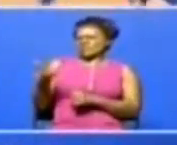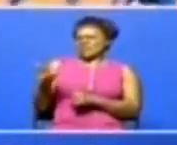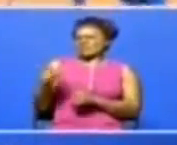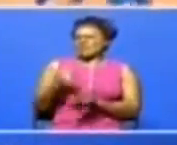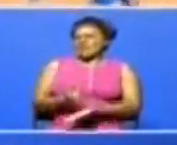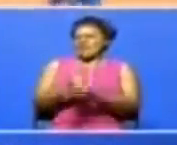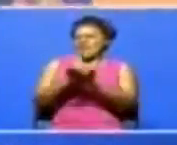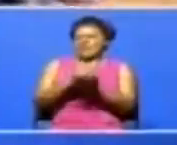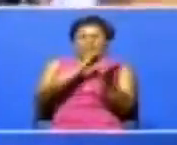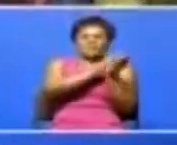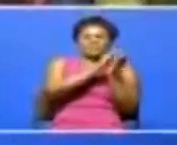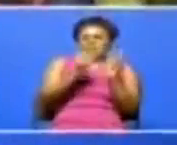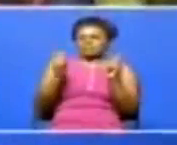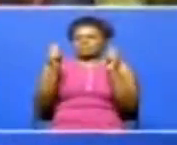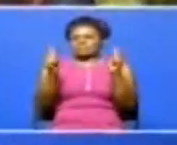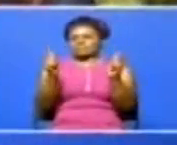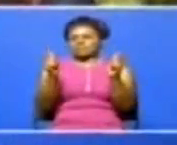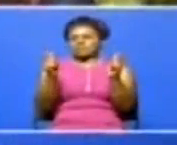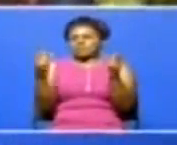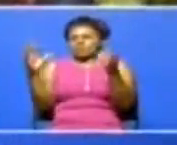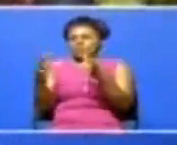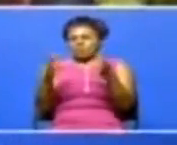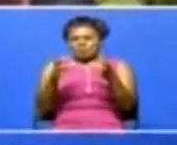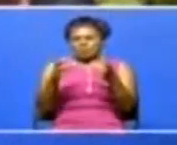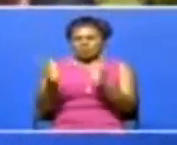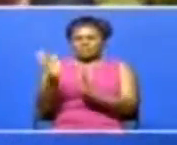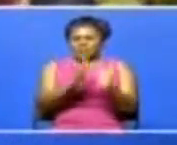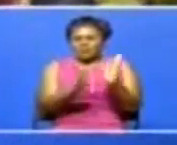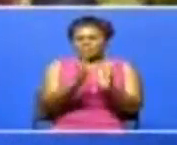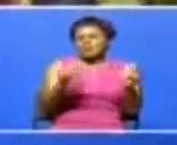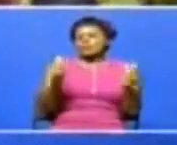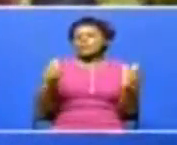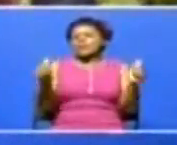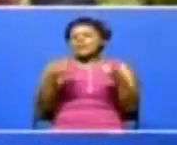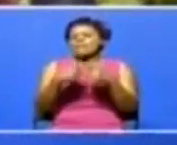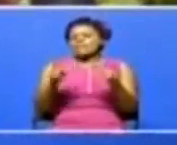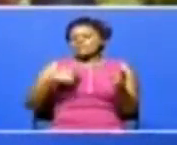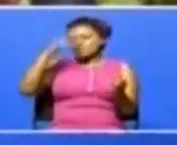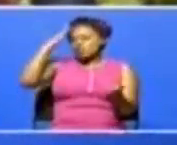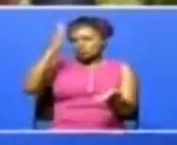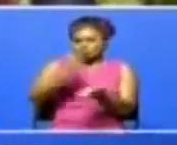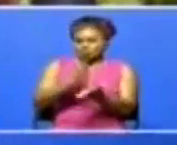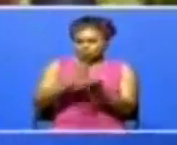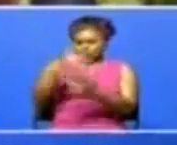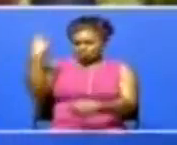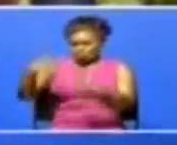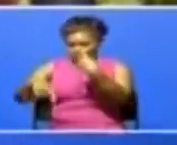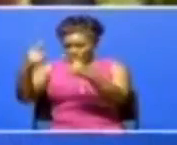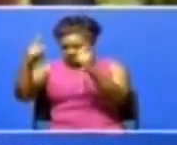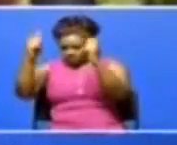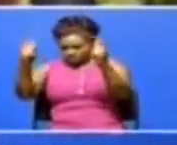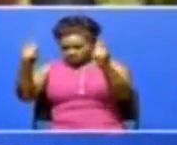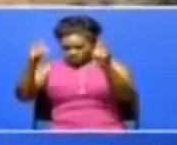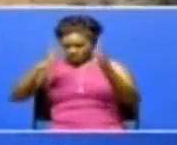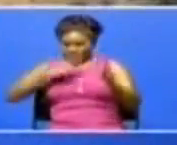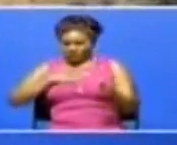kuwasaidia kuhifadhi taji lao. Najua timu ziko watu wametupangia sana, but niko sure sana tunaenda kushinda hii trophy. Hii trophy ni